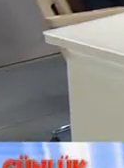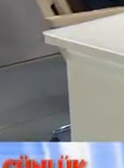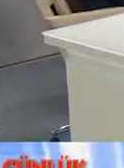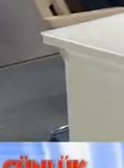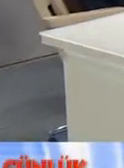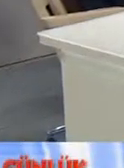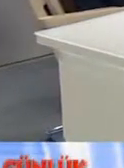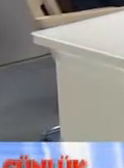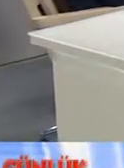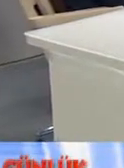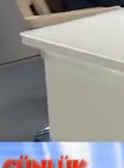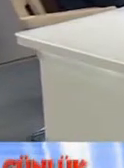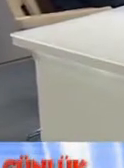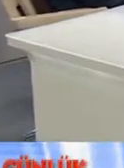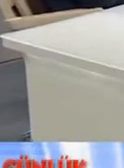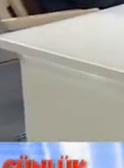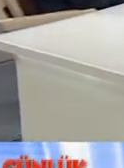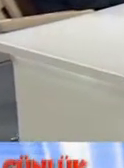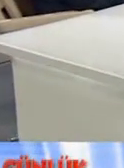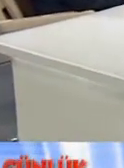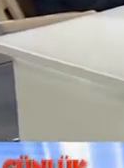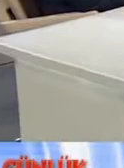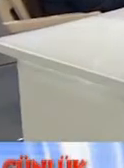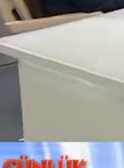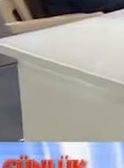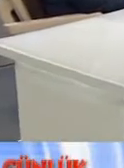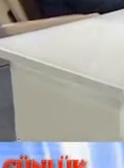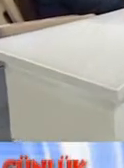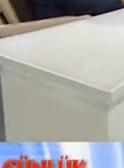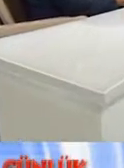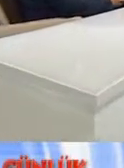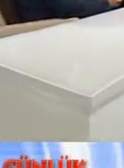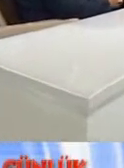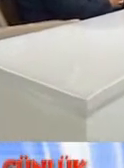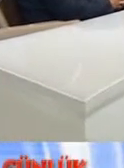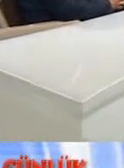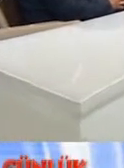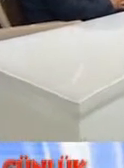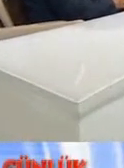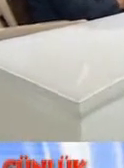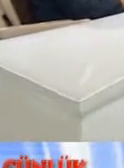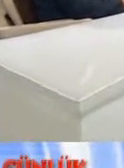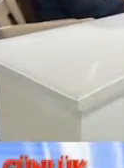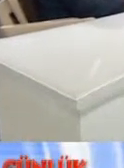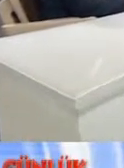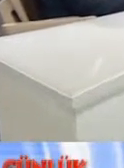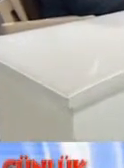niteliğinde son kararı firma kendi veriyor. Yani onun sadece dediğim gibi bilgilerini sağlıyoruz, danışmanlığını veriyoruz.